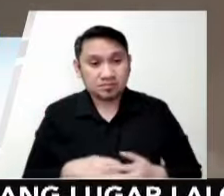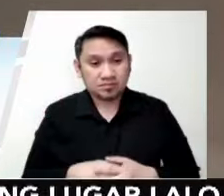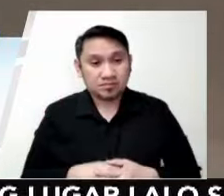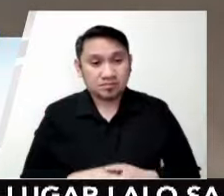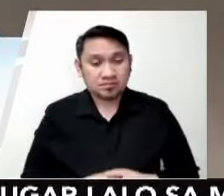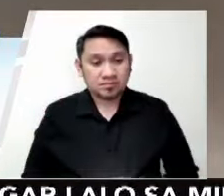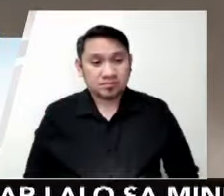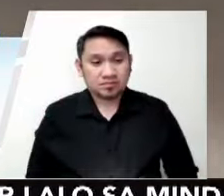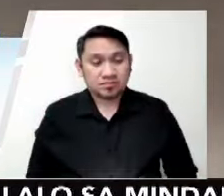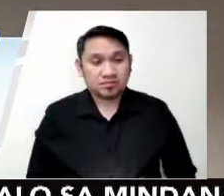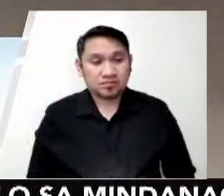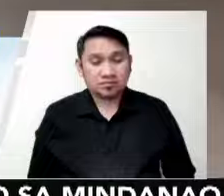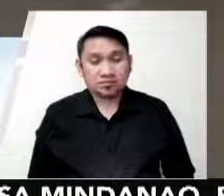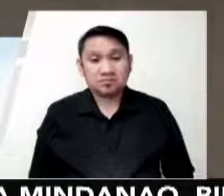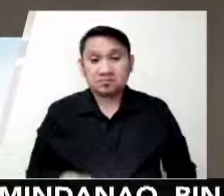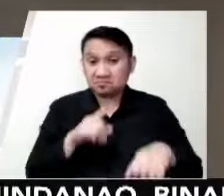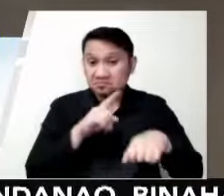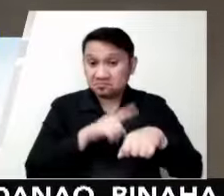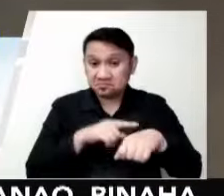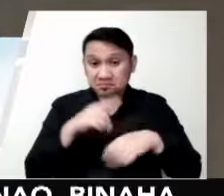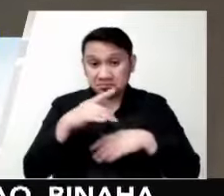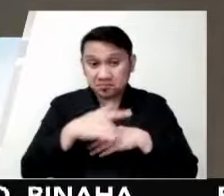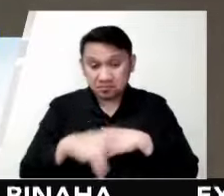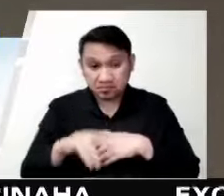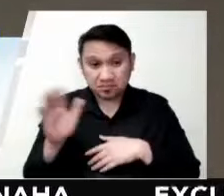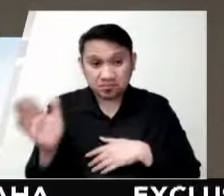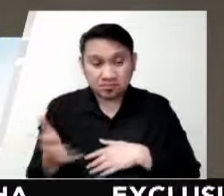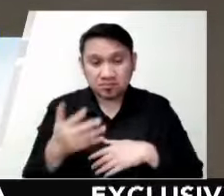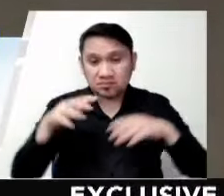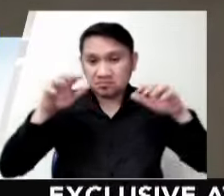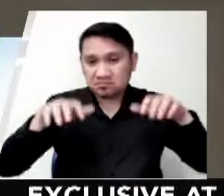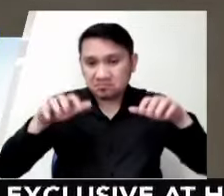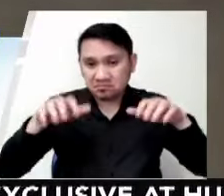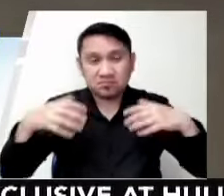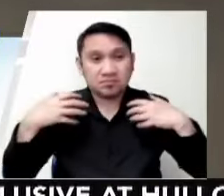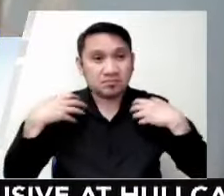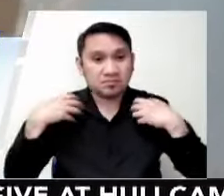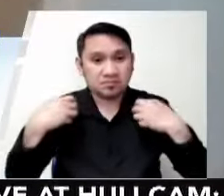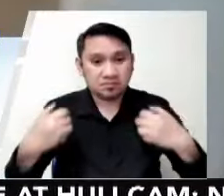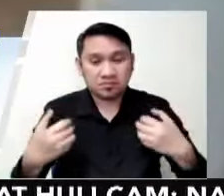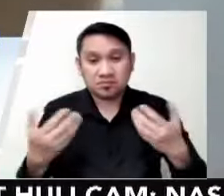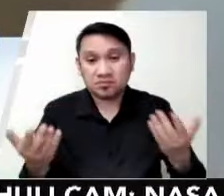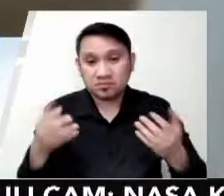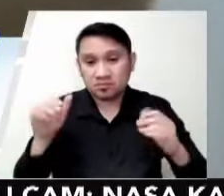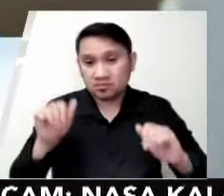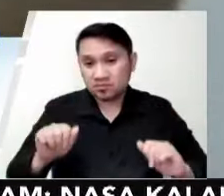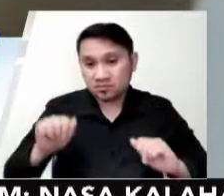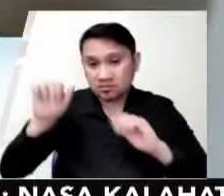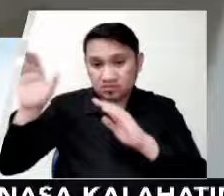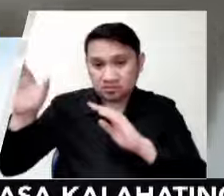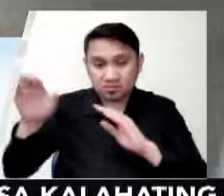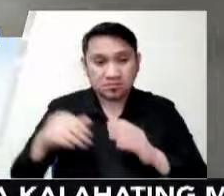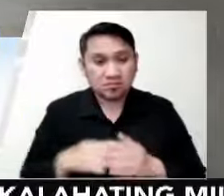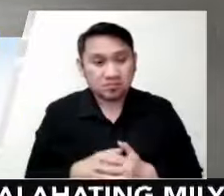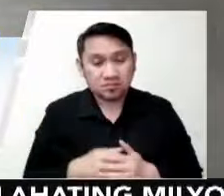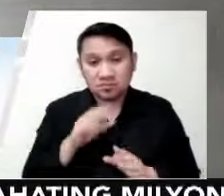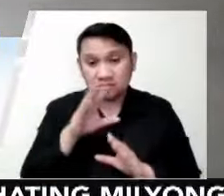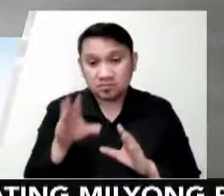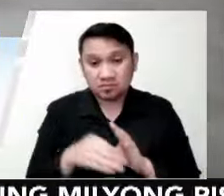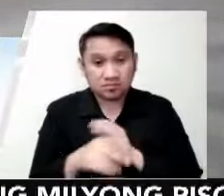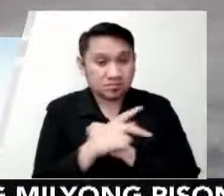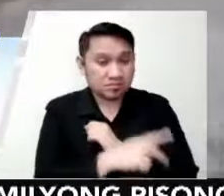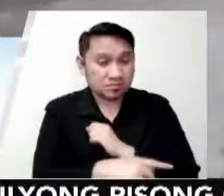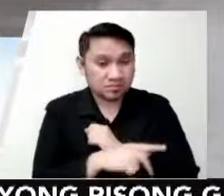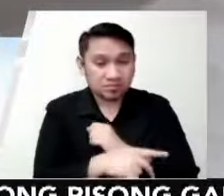Pasado 1 naman ng madaling araw kanina ng bumuhos ang ganito kalakas na ulan sa Antipolo City kasama ang probinsya ng Rizal sa mga lugar kung saan